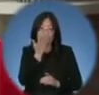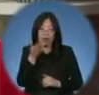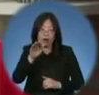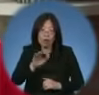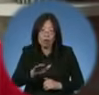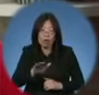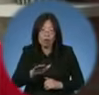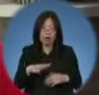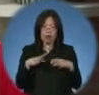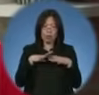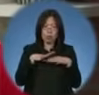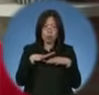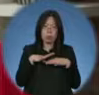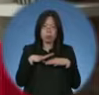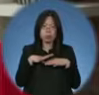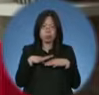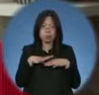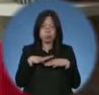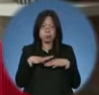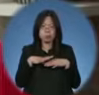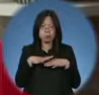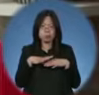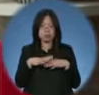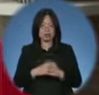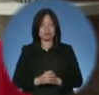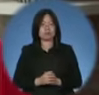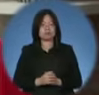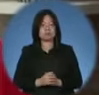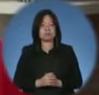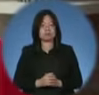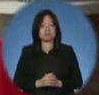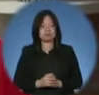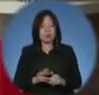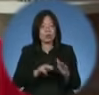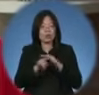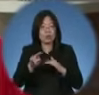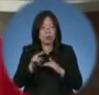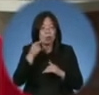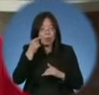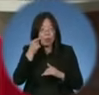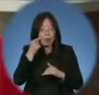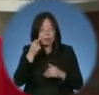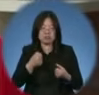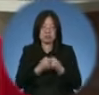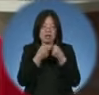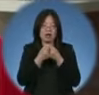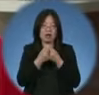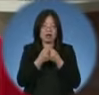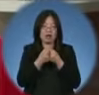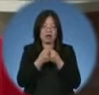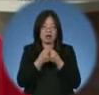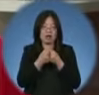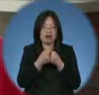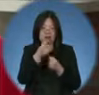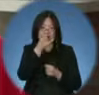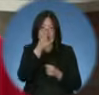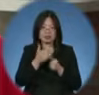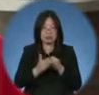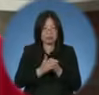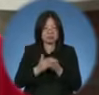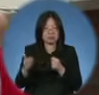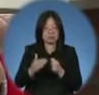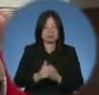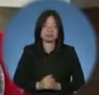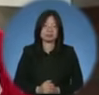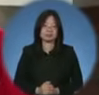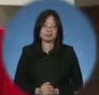있지만 공포는 flight or fight예요. 도망가지 않으면 싸우는 거. 폭력적으로 된다 되지 네,